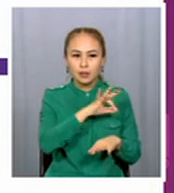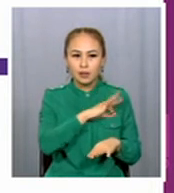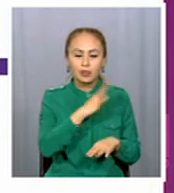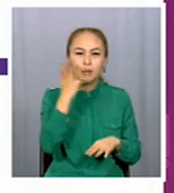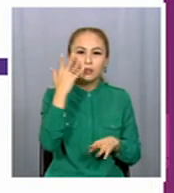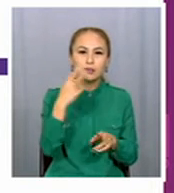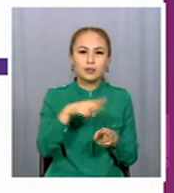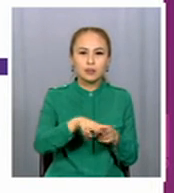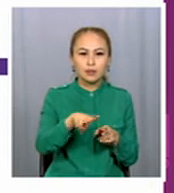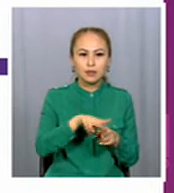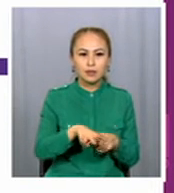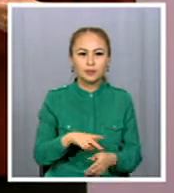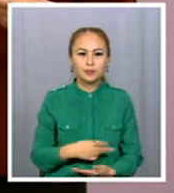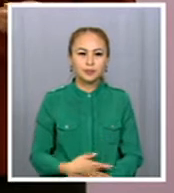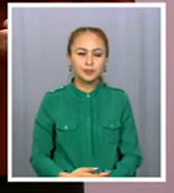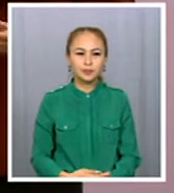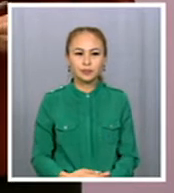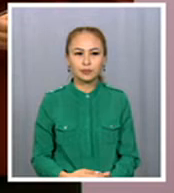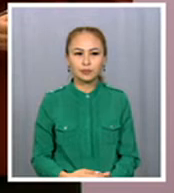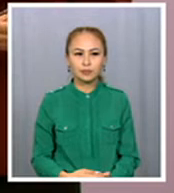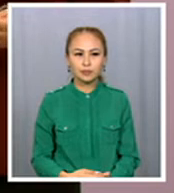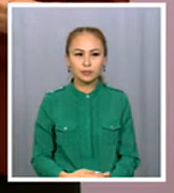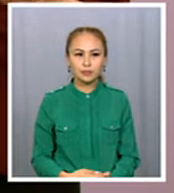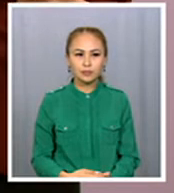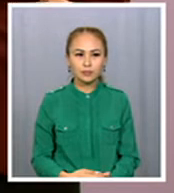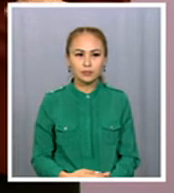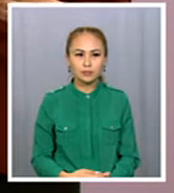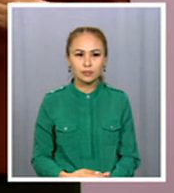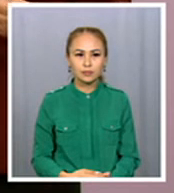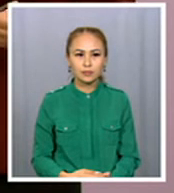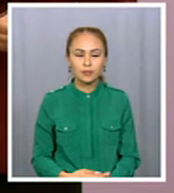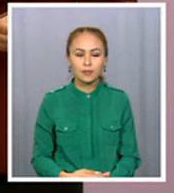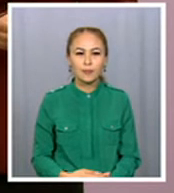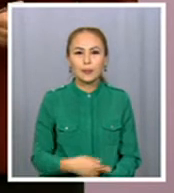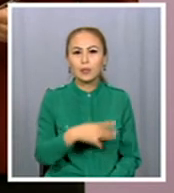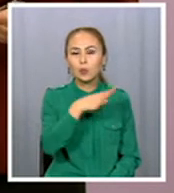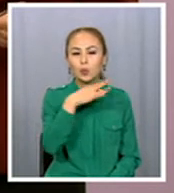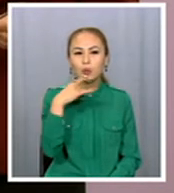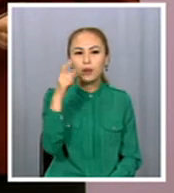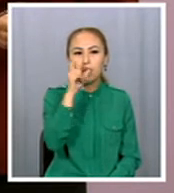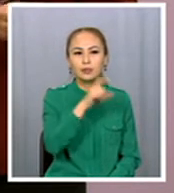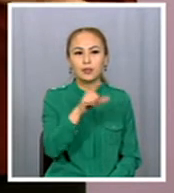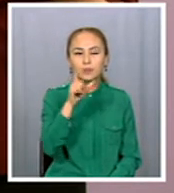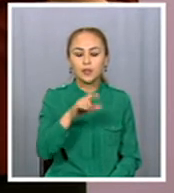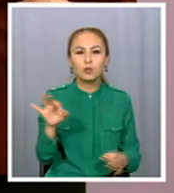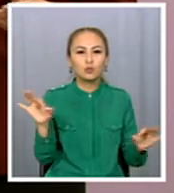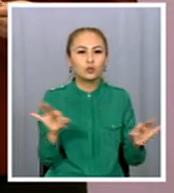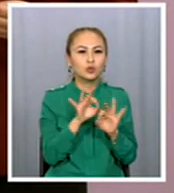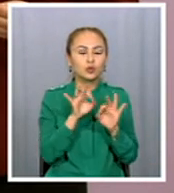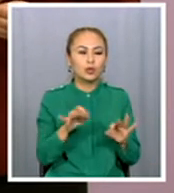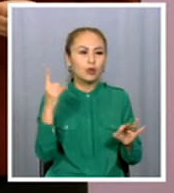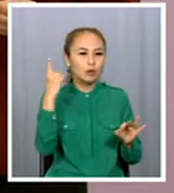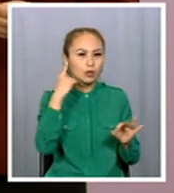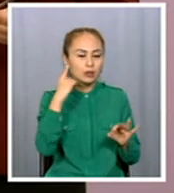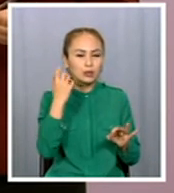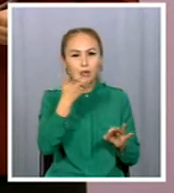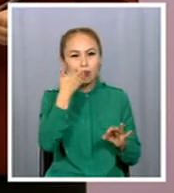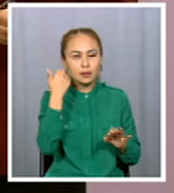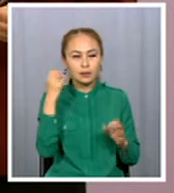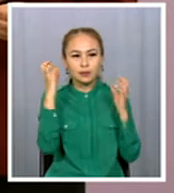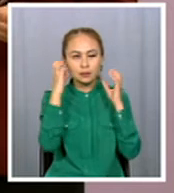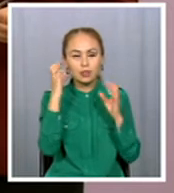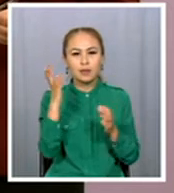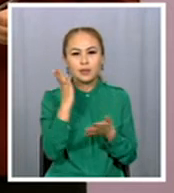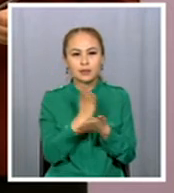зиян? Я, балалар, көп адамдардың музыканы құлаққап арқылы тыңдап